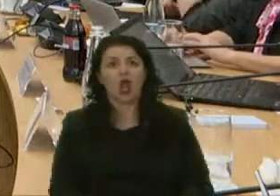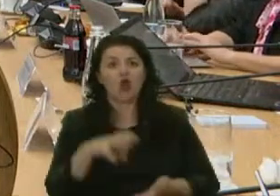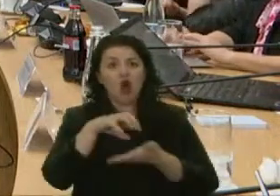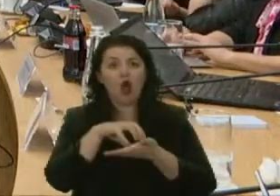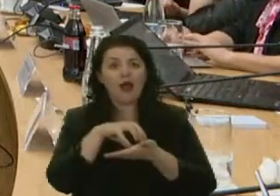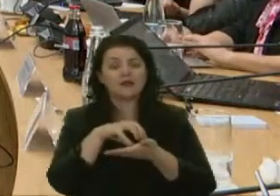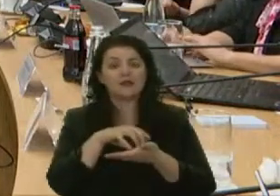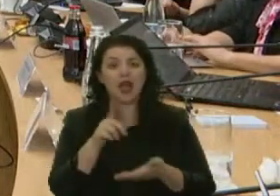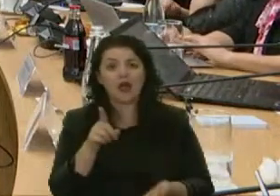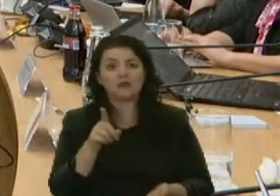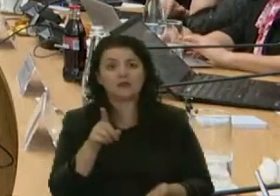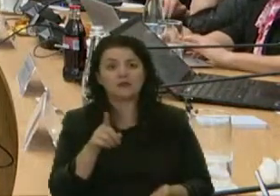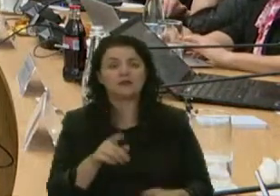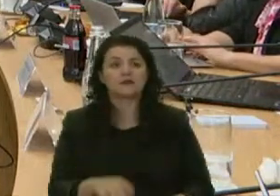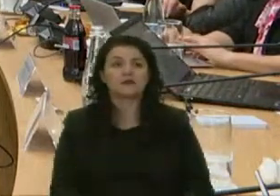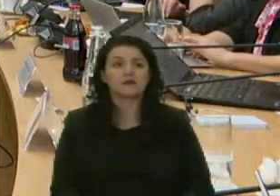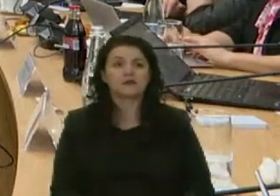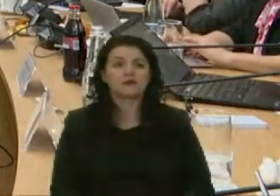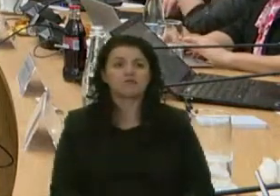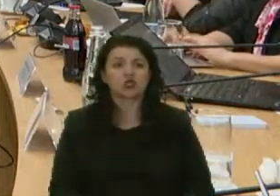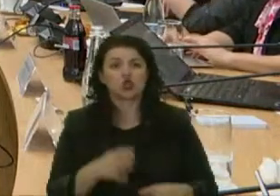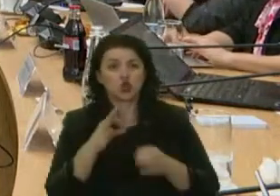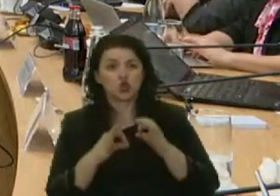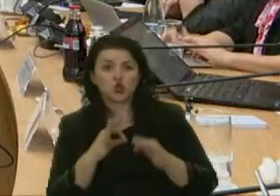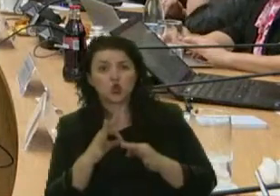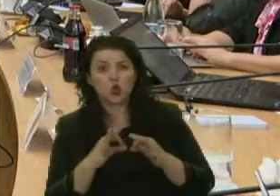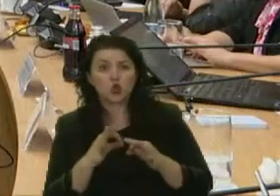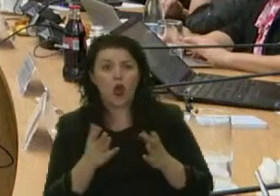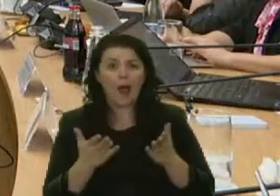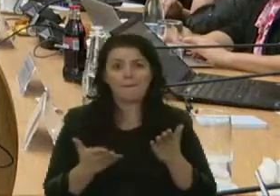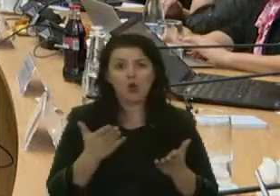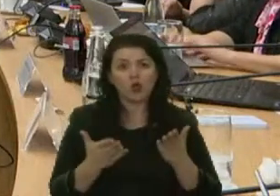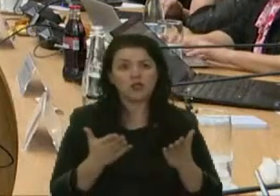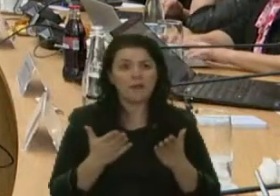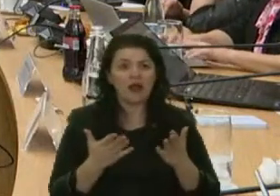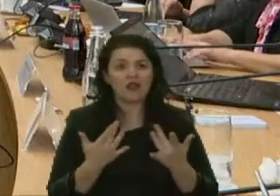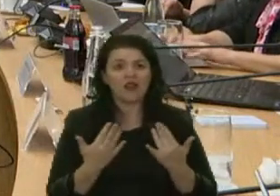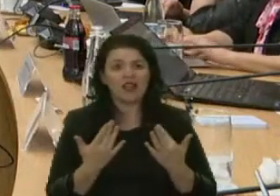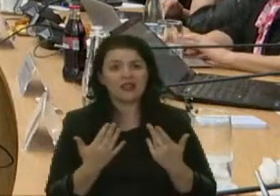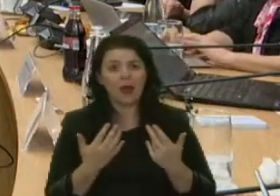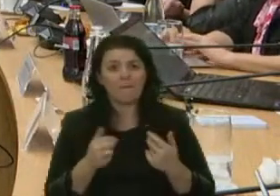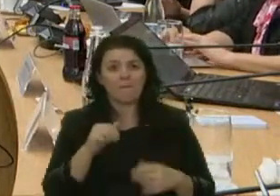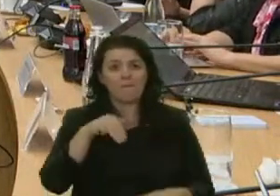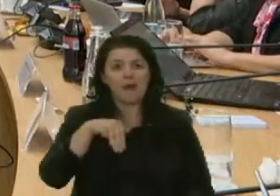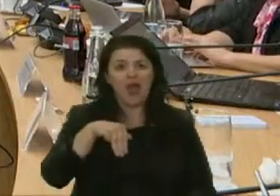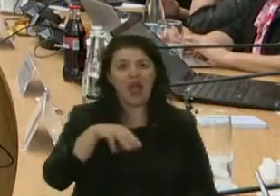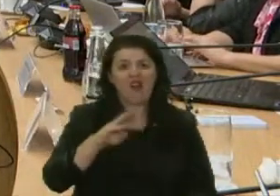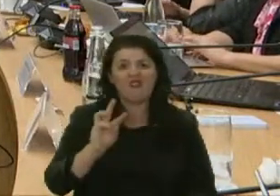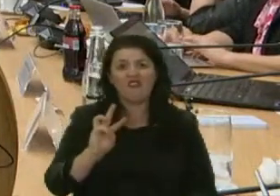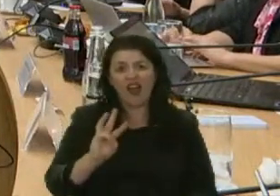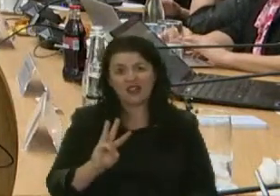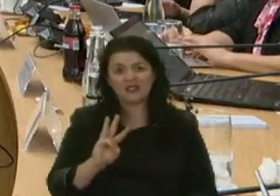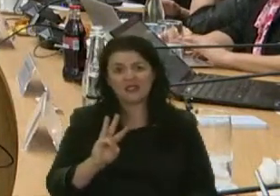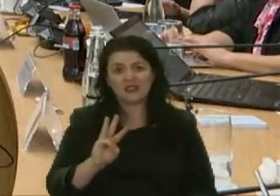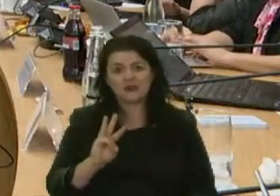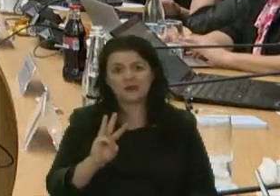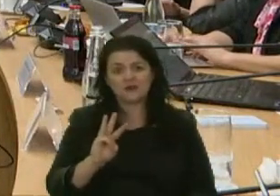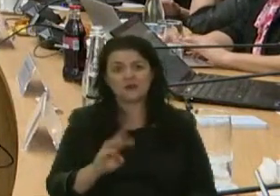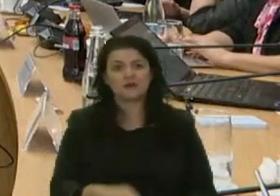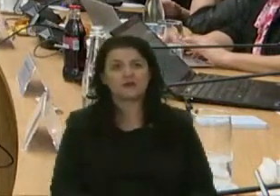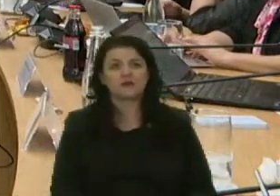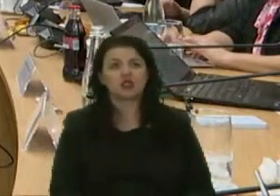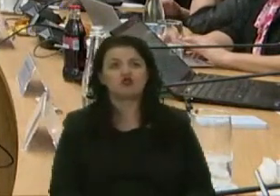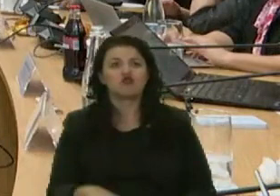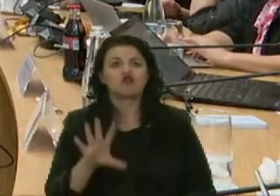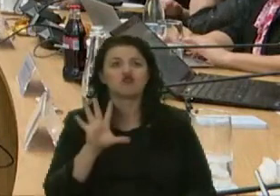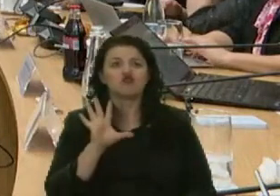Primar și până la urmă în urma studiului aproximativ Cam câți mew până la urmă d pe 5 haare undeva la 10 sau